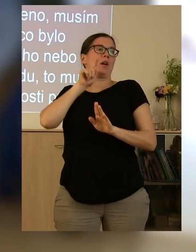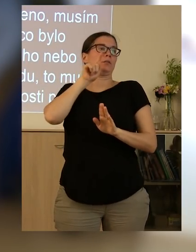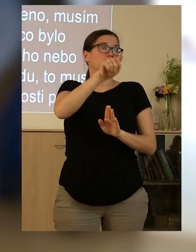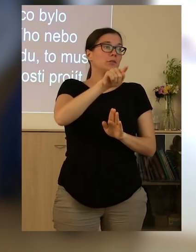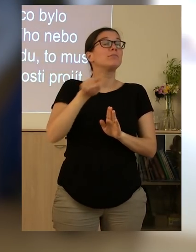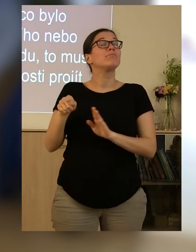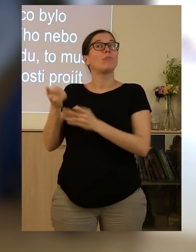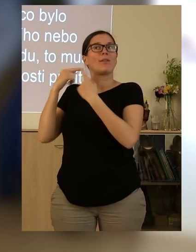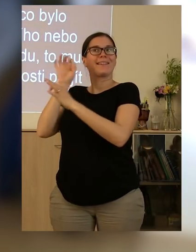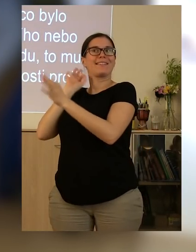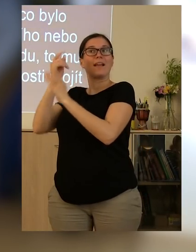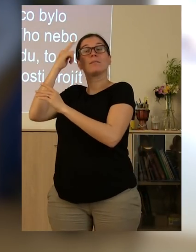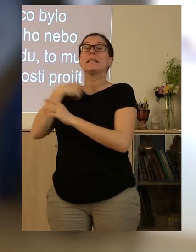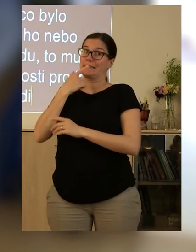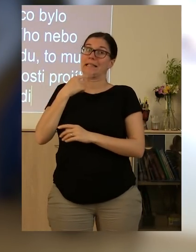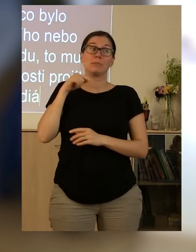hrozně líbí.